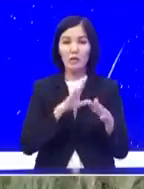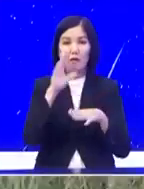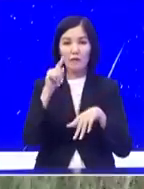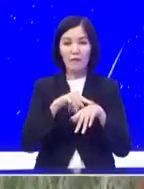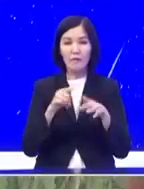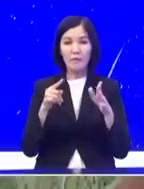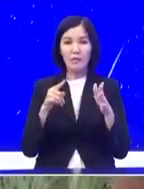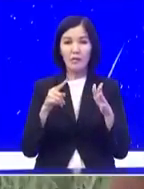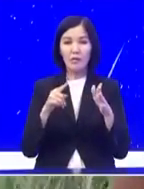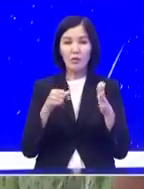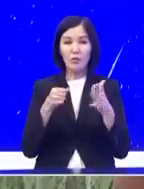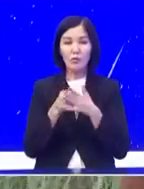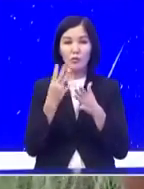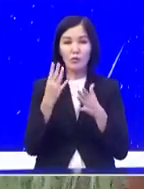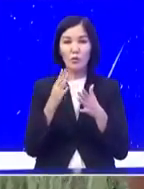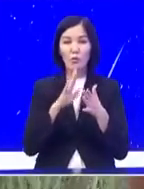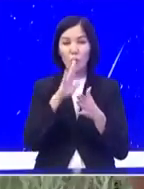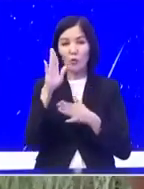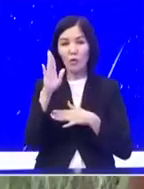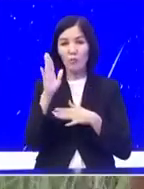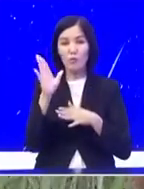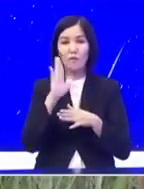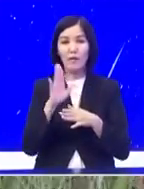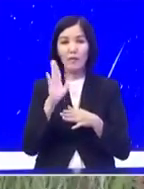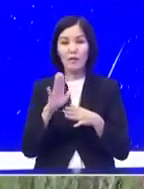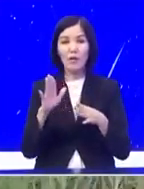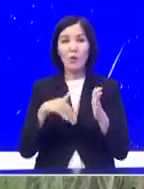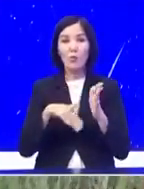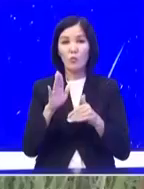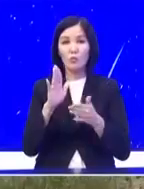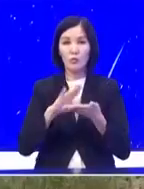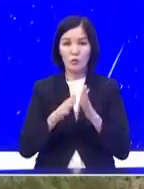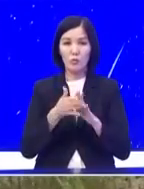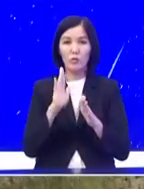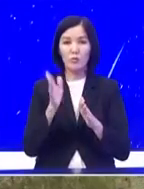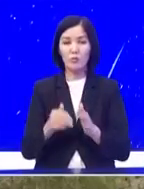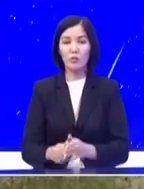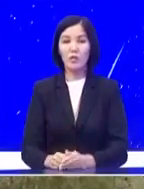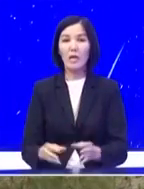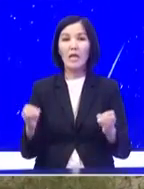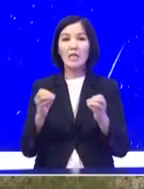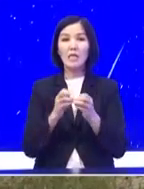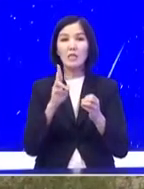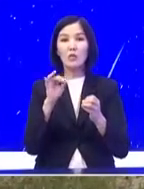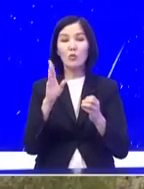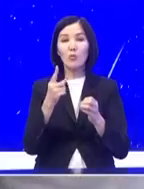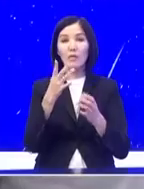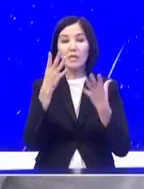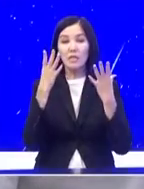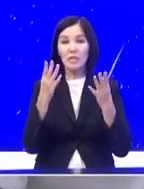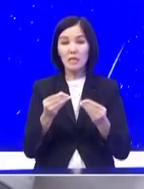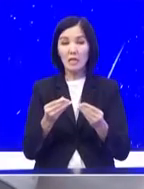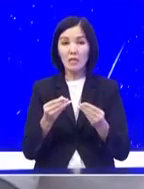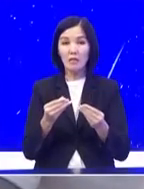до 4 утра они будут давать воду в наш канал. Это должно заметно улучшить ситуацию. 10 кубометров воды в сутки еще помогут довести